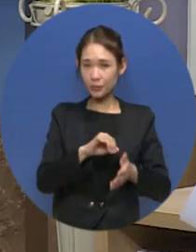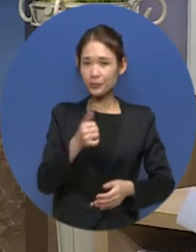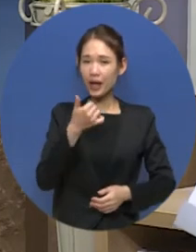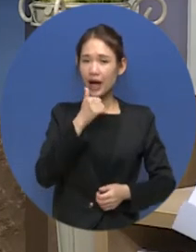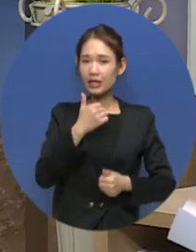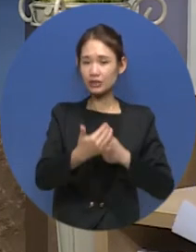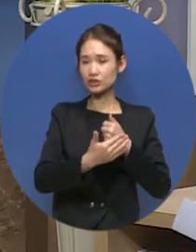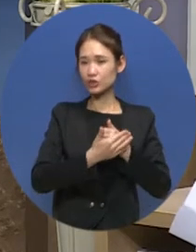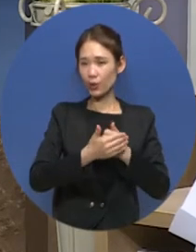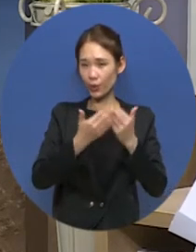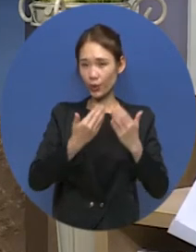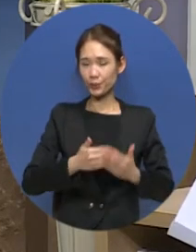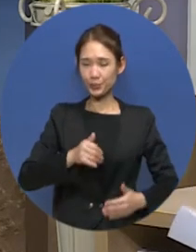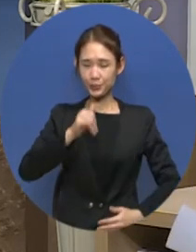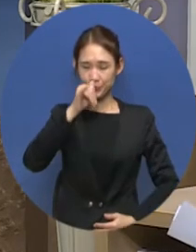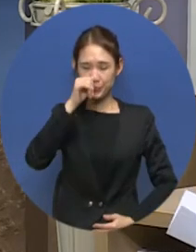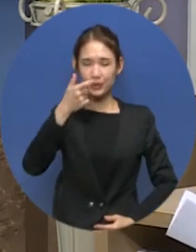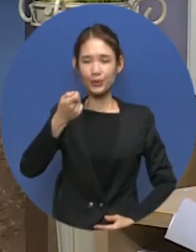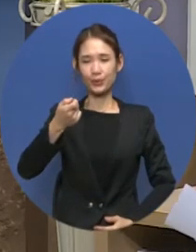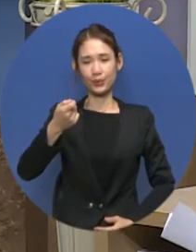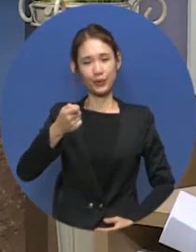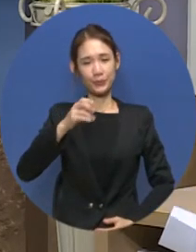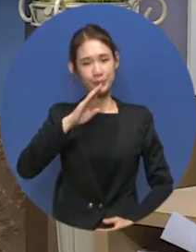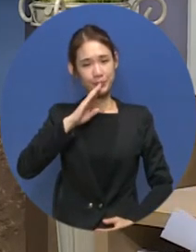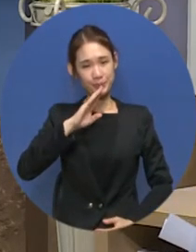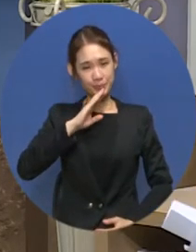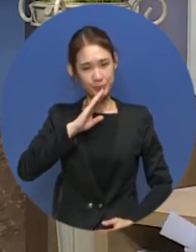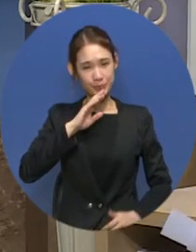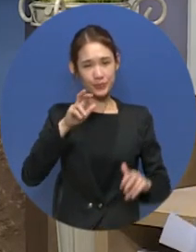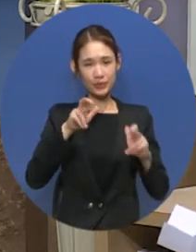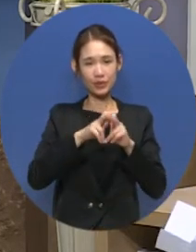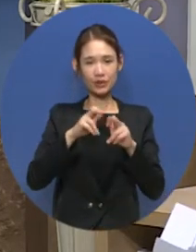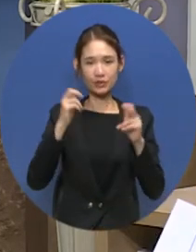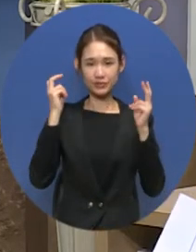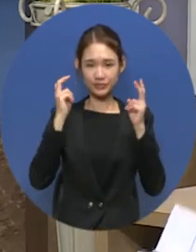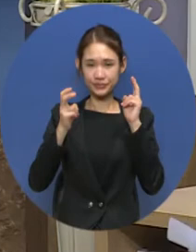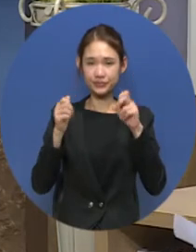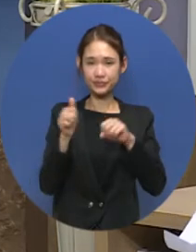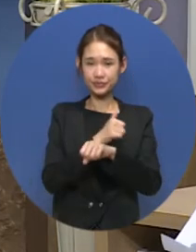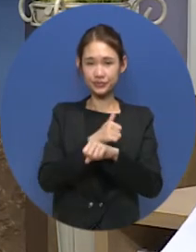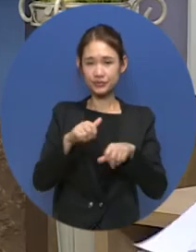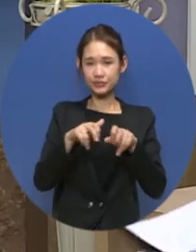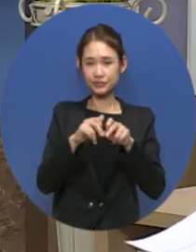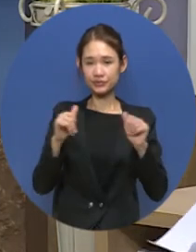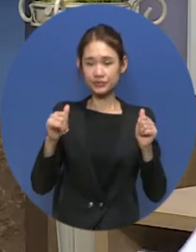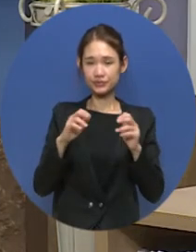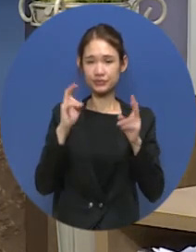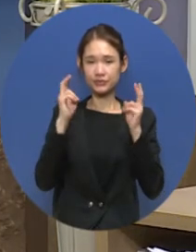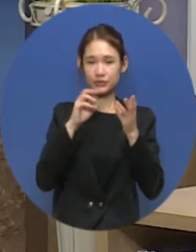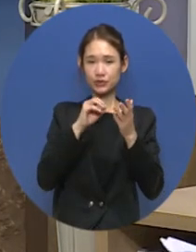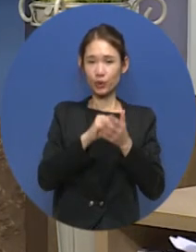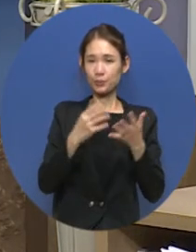알선 지원도 하고 계시는 것으로 알고 있는데요. 직업재활시설을 다니는 장애인분들의